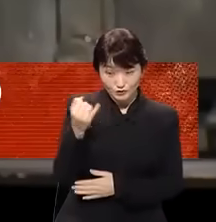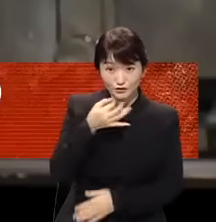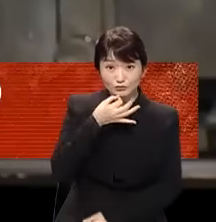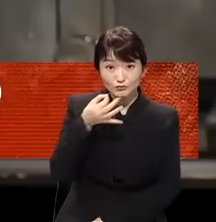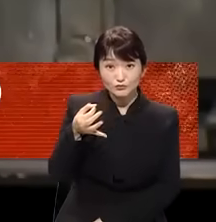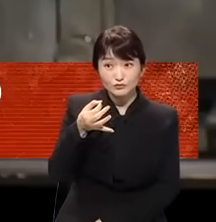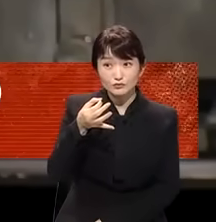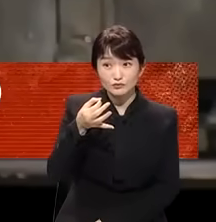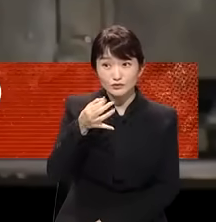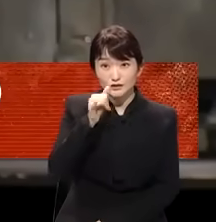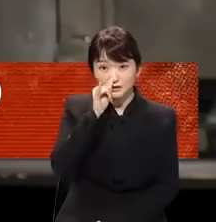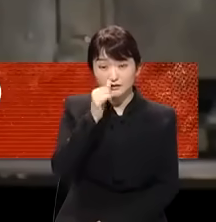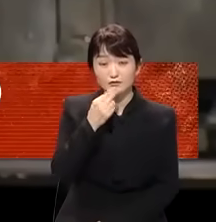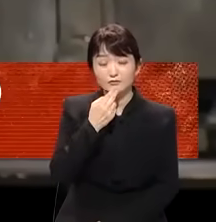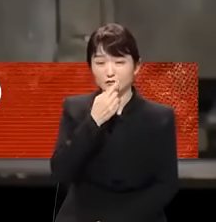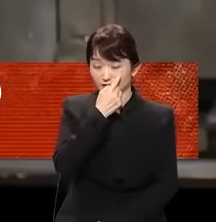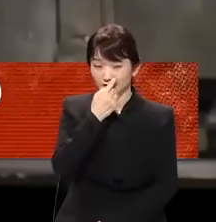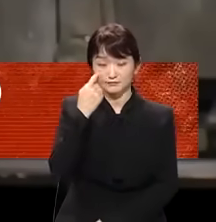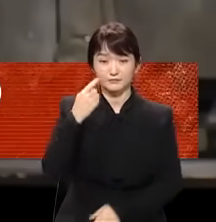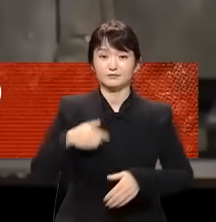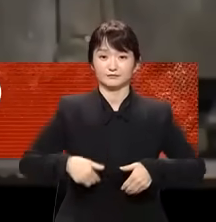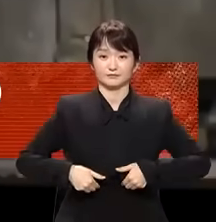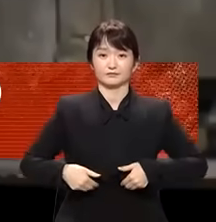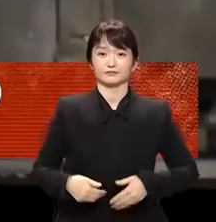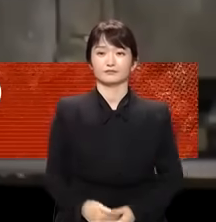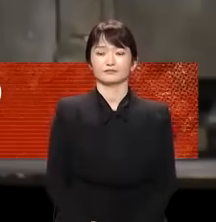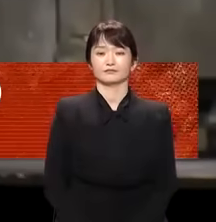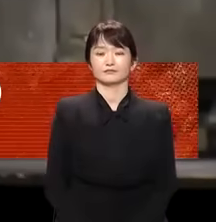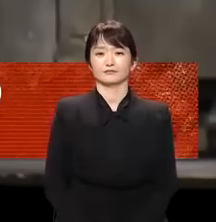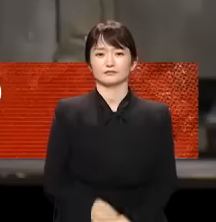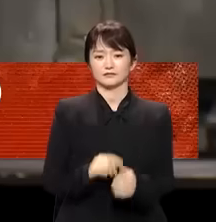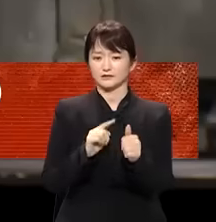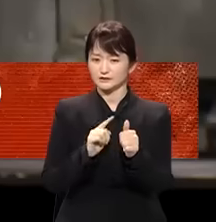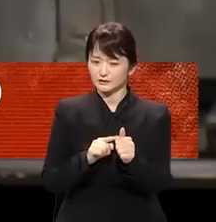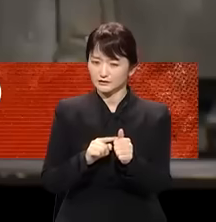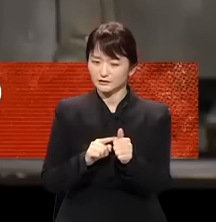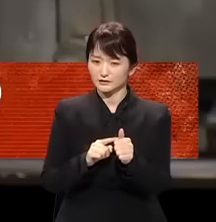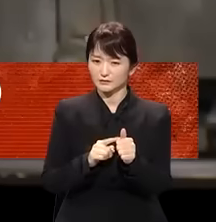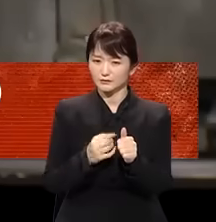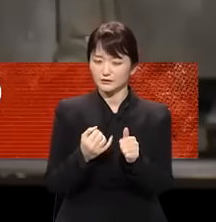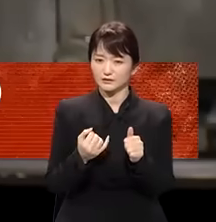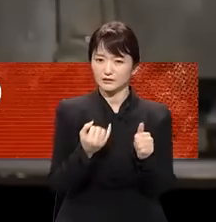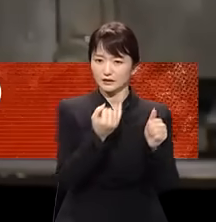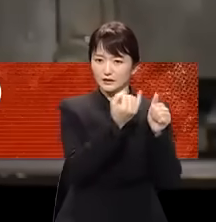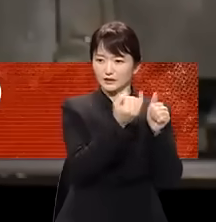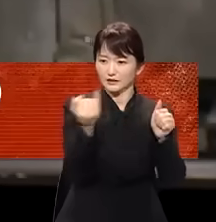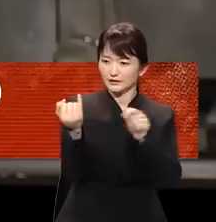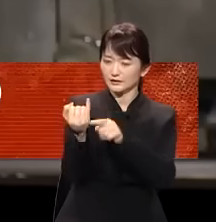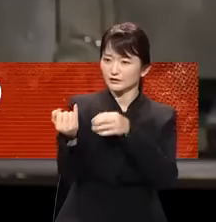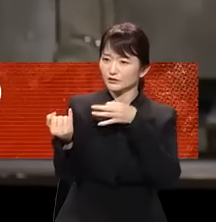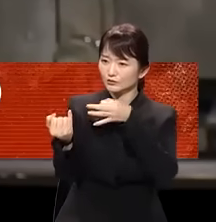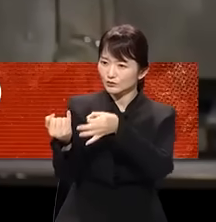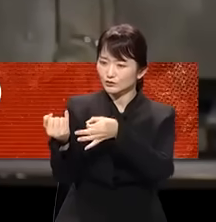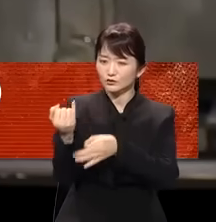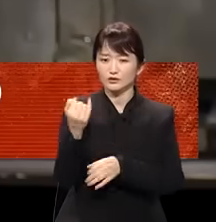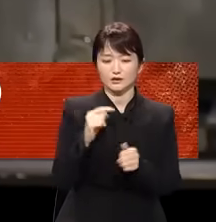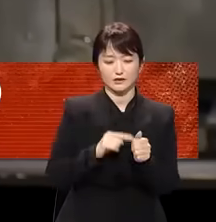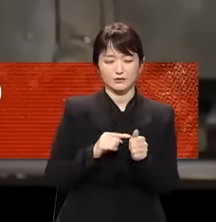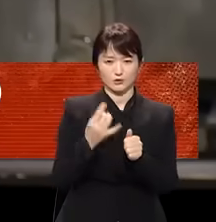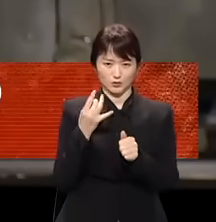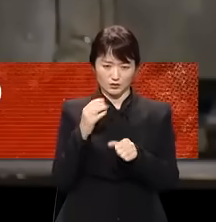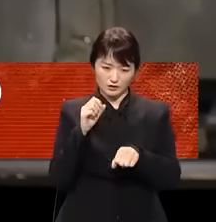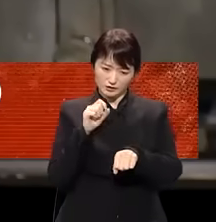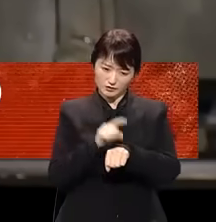얘기하는 는 것도 이것도 확인 좀 해 볼 필요는 있는 거 같아요이 사람한테만 하는지 아니면 원래 성격이 좀 그런 스타일인지 그거를 좀